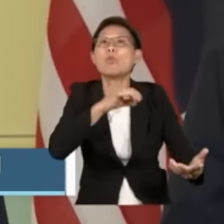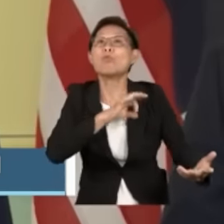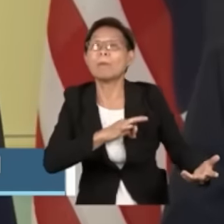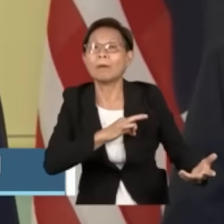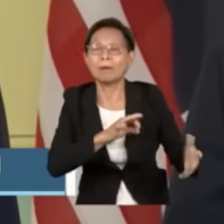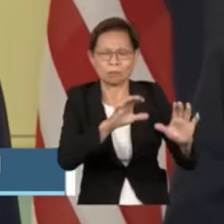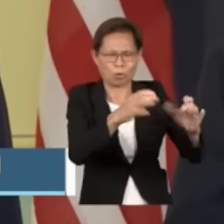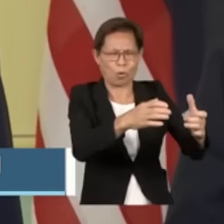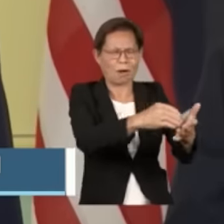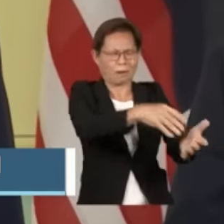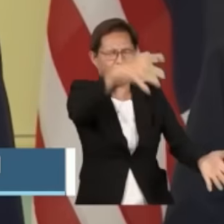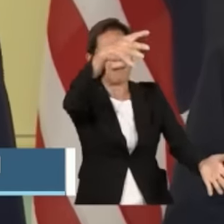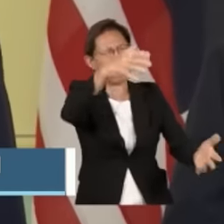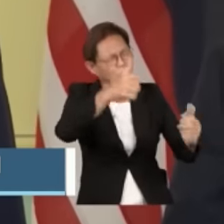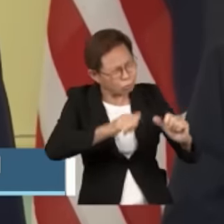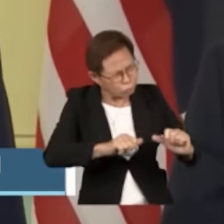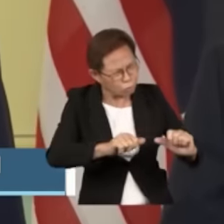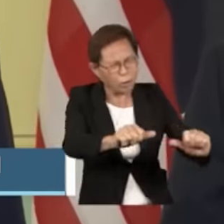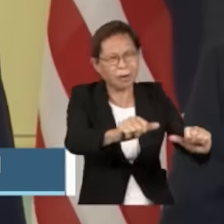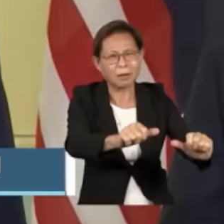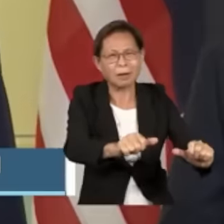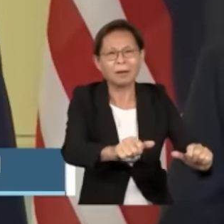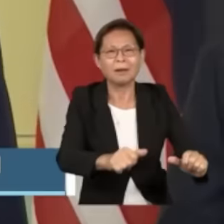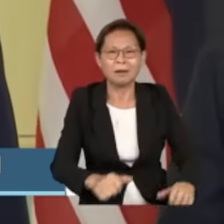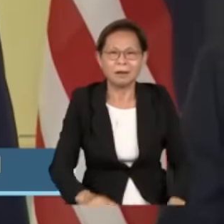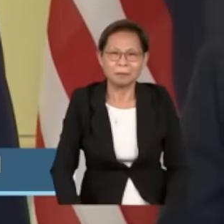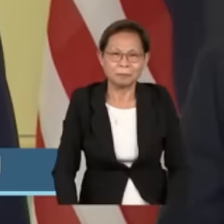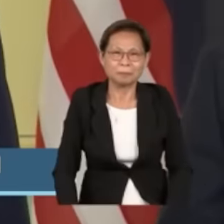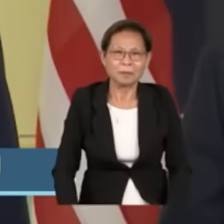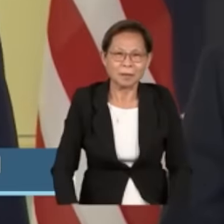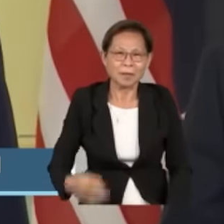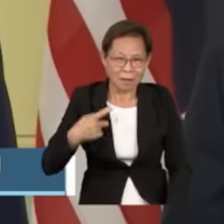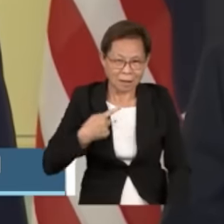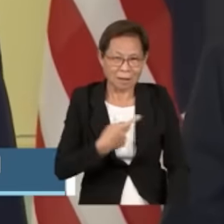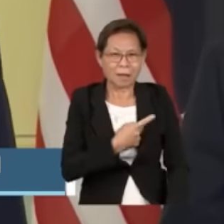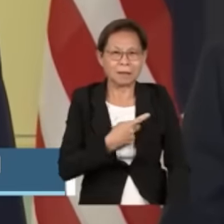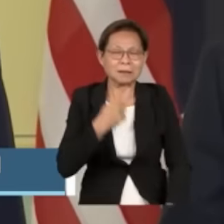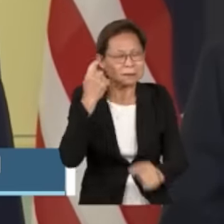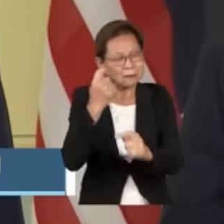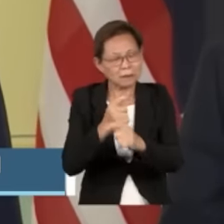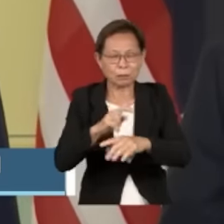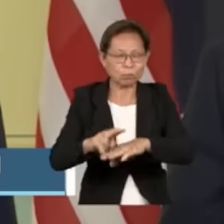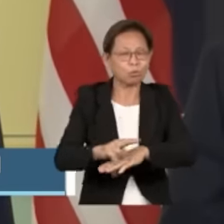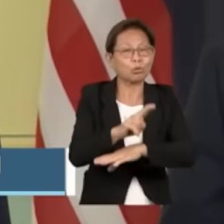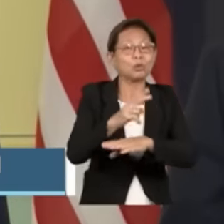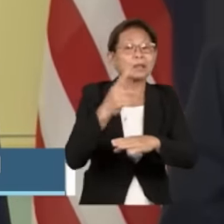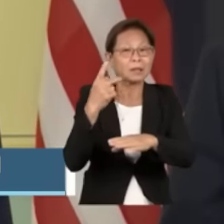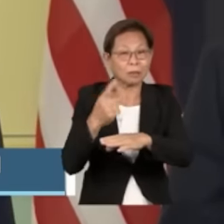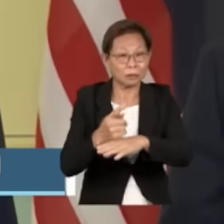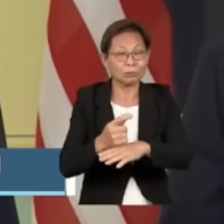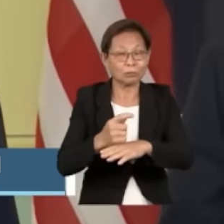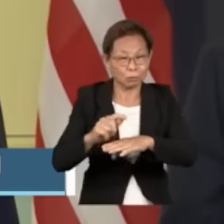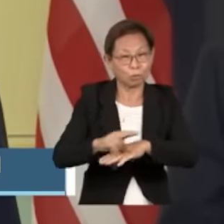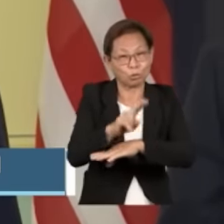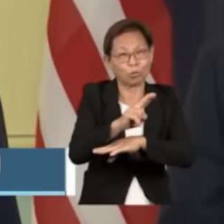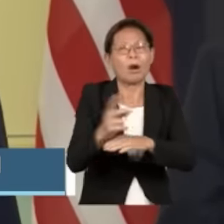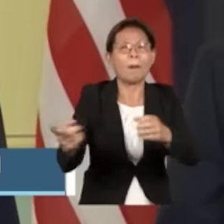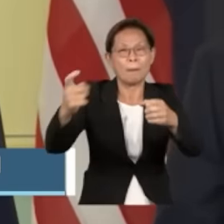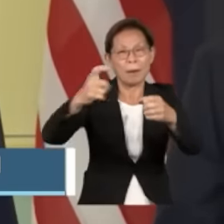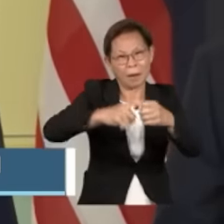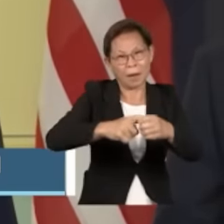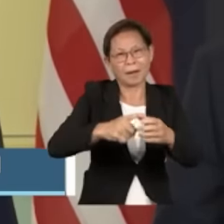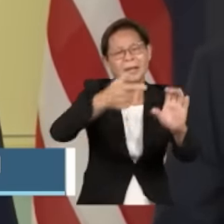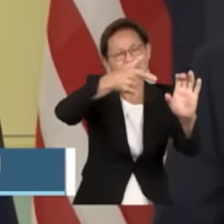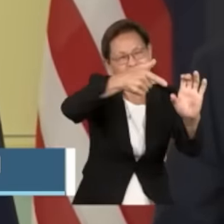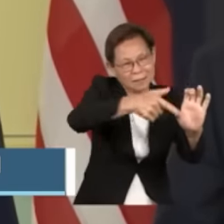tidak munasabah diteruskan. Jadi ini prinsip ini akan tetap digunapakai dalam perbincangan soal subsidi diesel